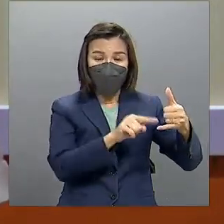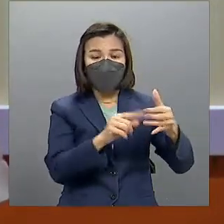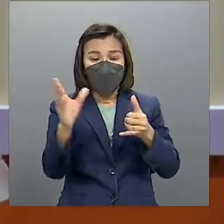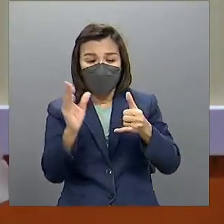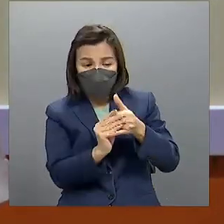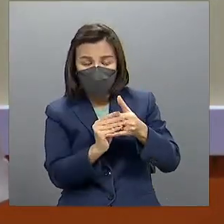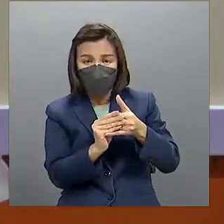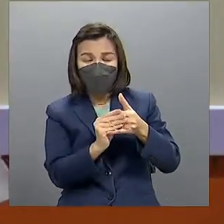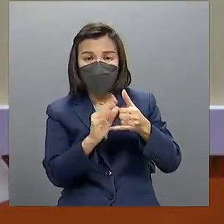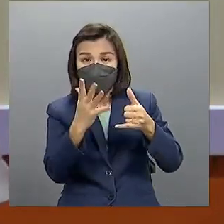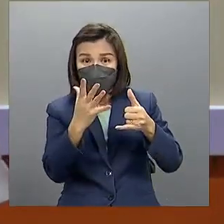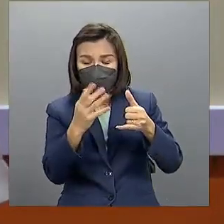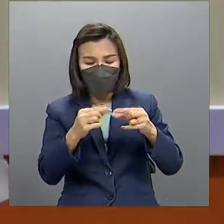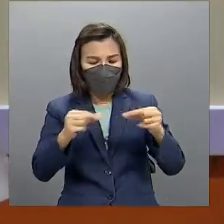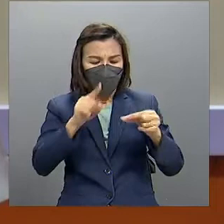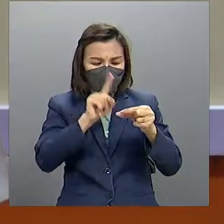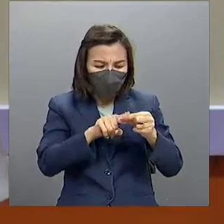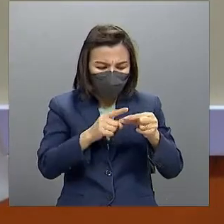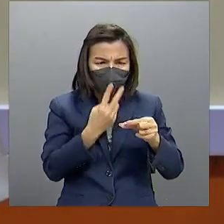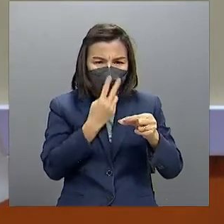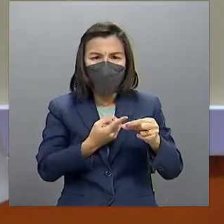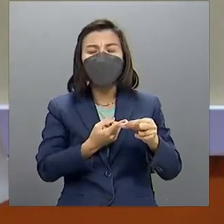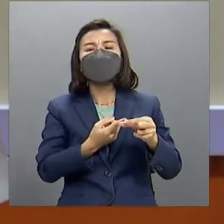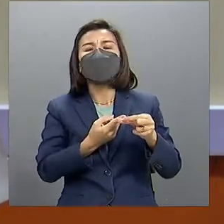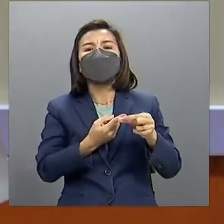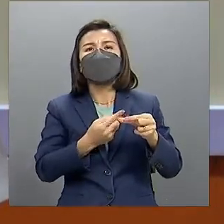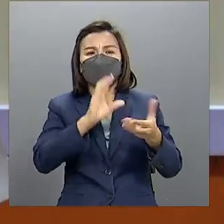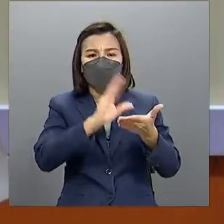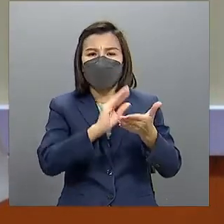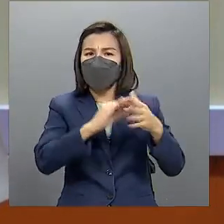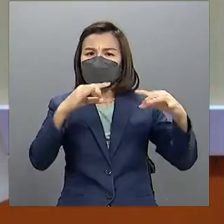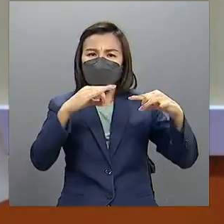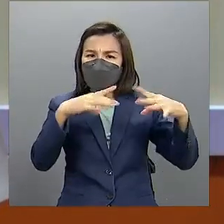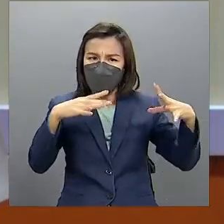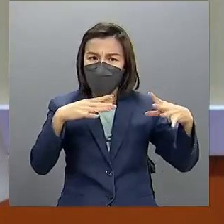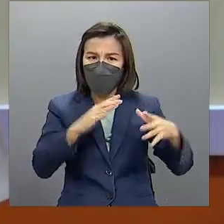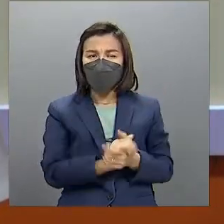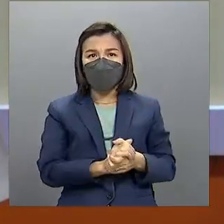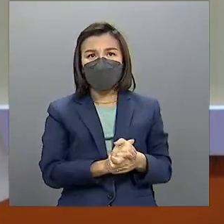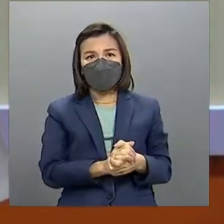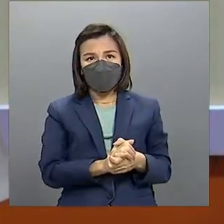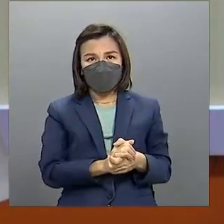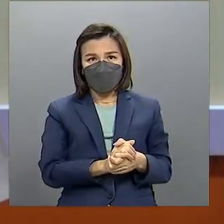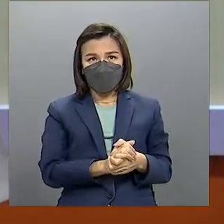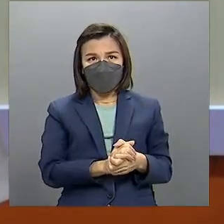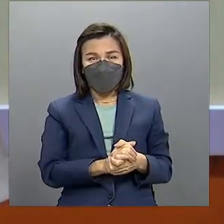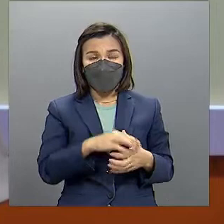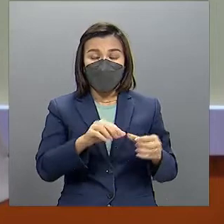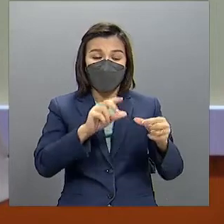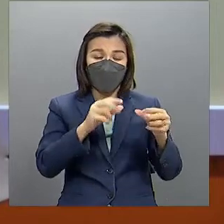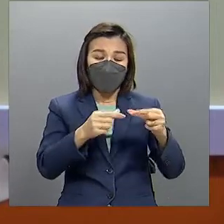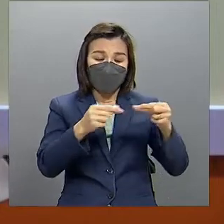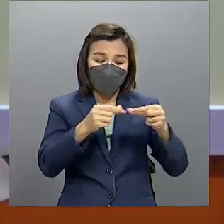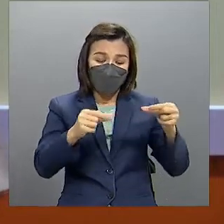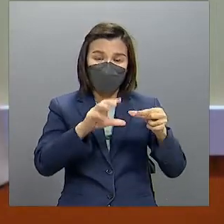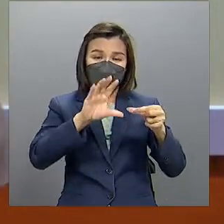ะพบสูงนะซึ่งไม่ปลอดภัยกับการที่เอาเทปนี้มาใช้สำหรับการระบุของคน